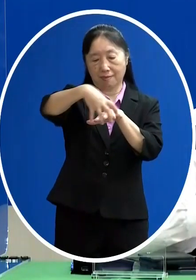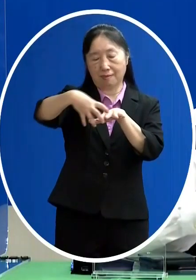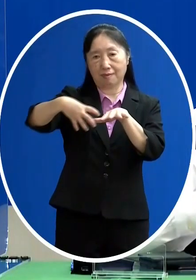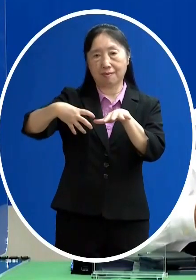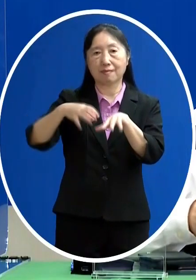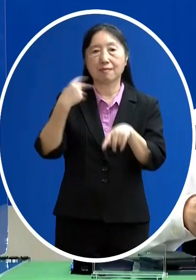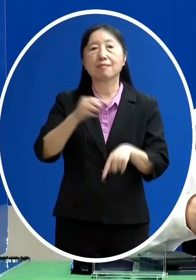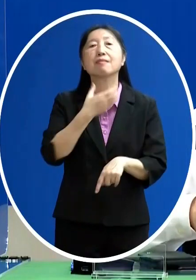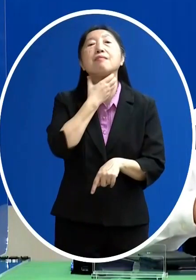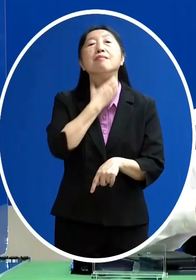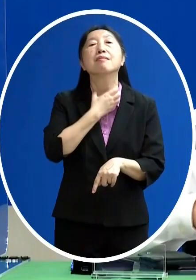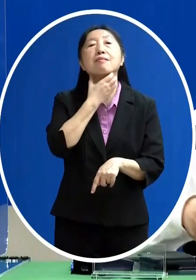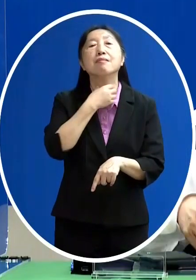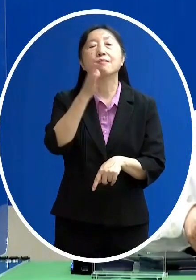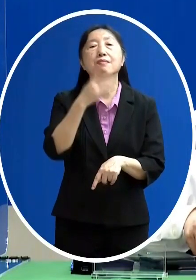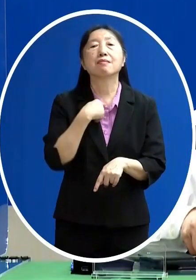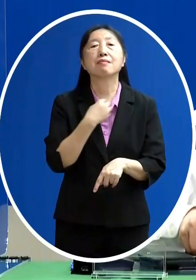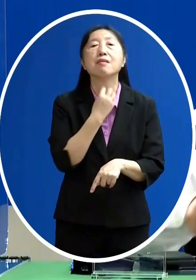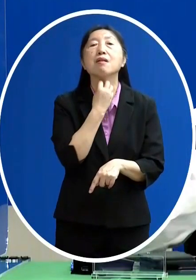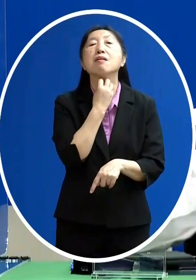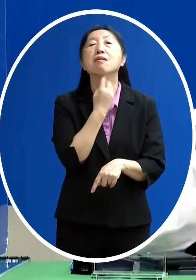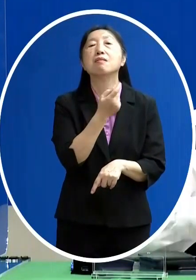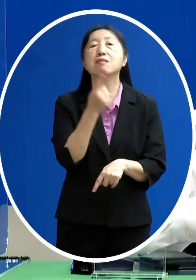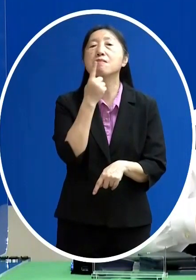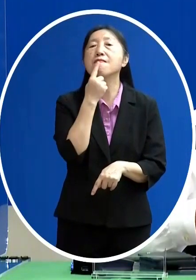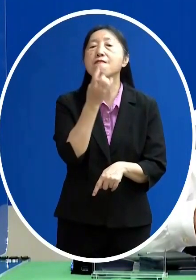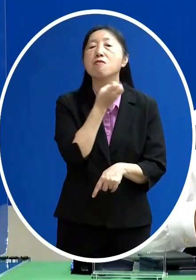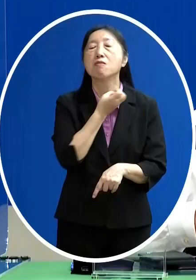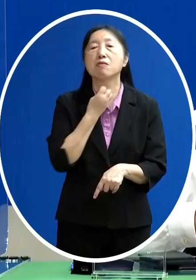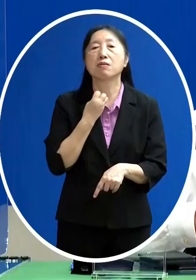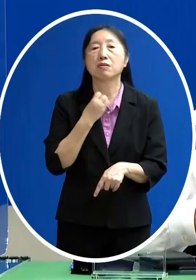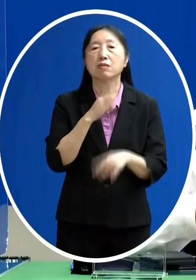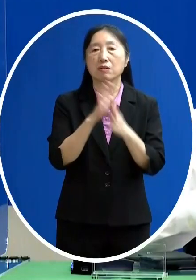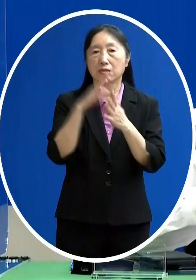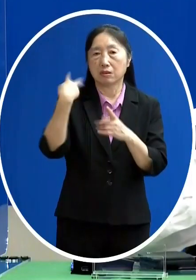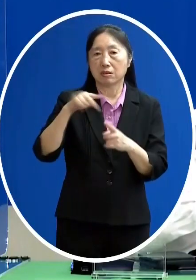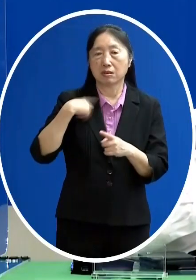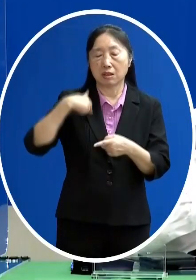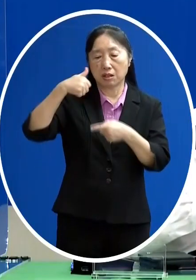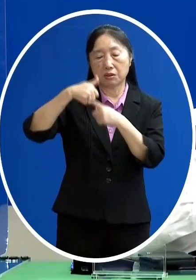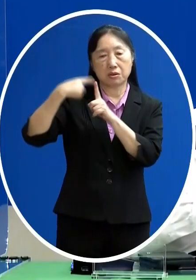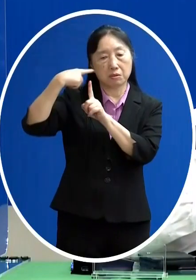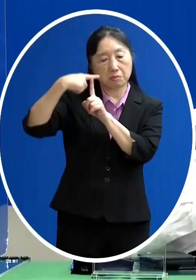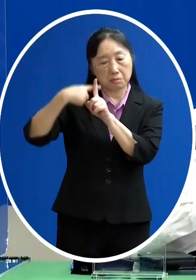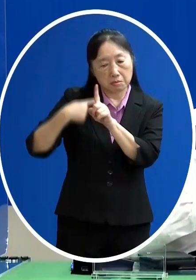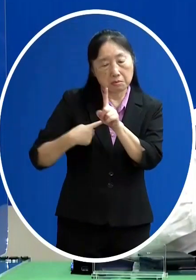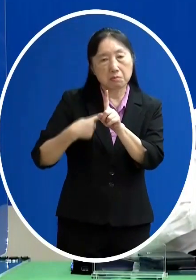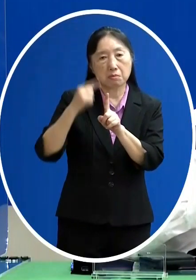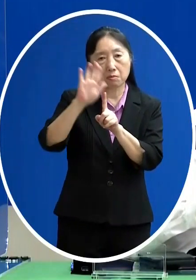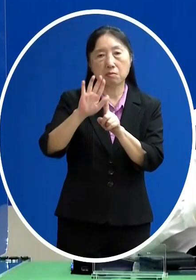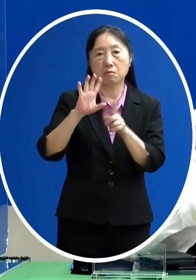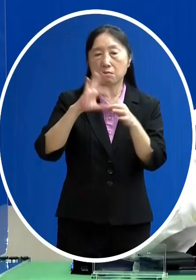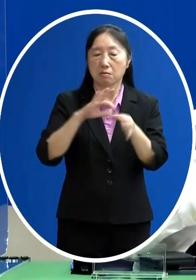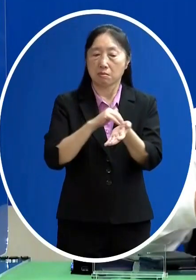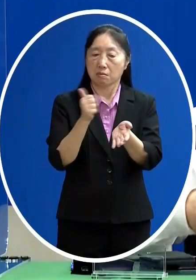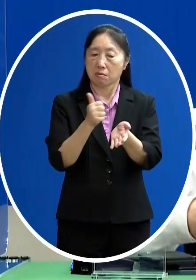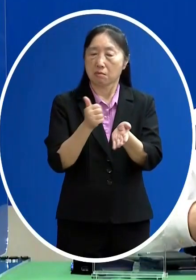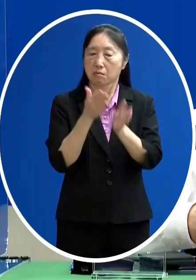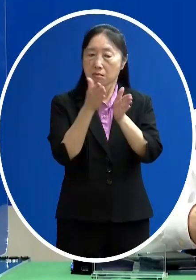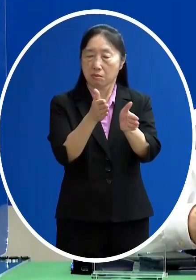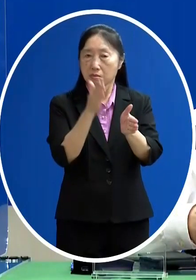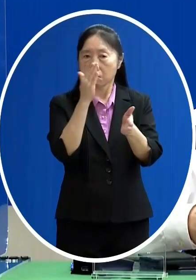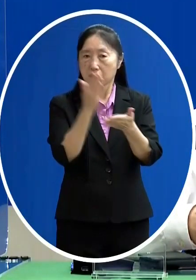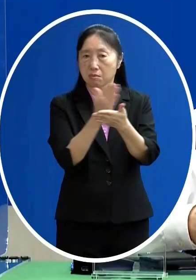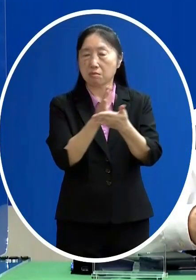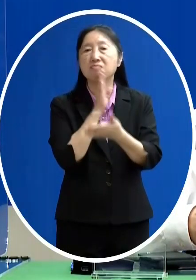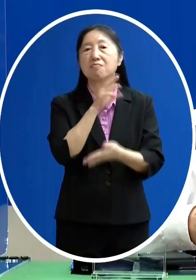及在脖子的部分有出现红疹等等这一些那加上有血压偏低的情形，所以医师这边诊断是